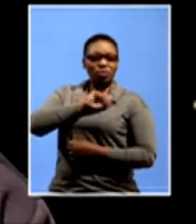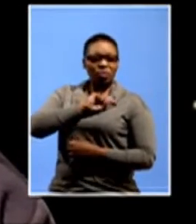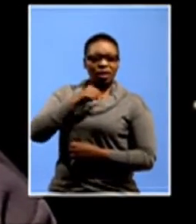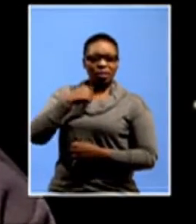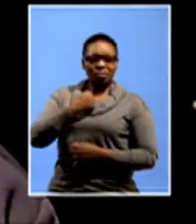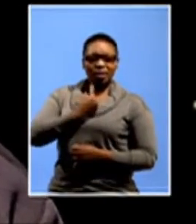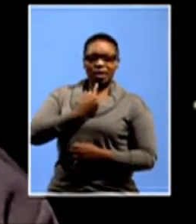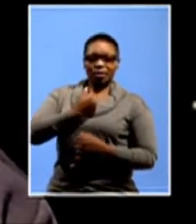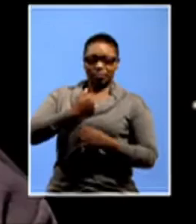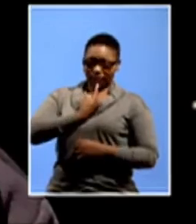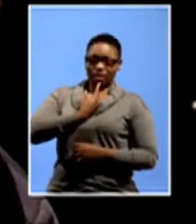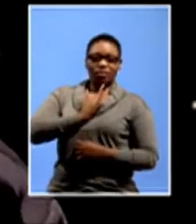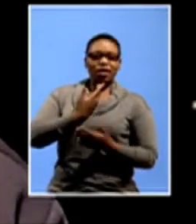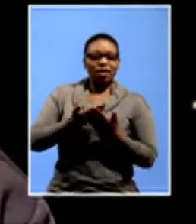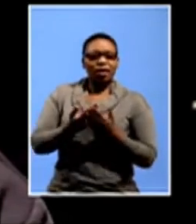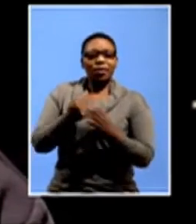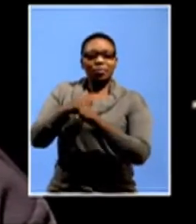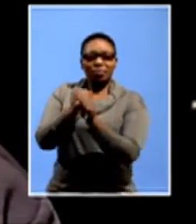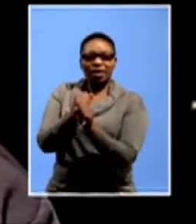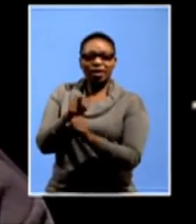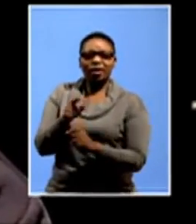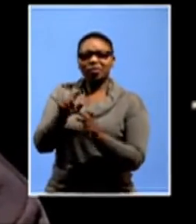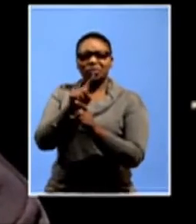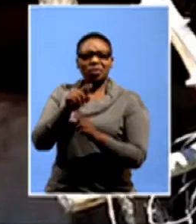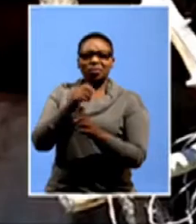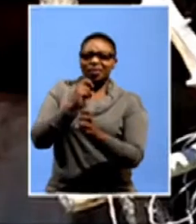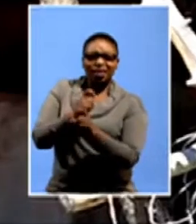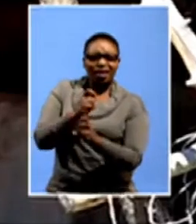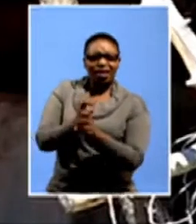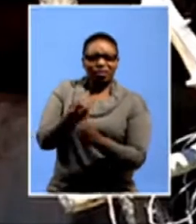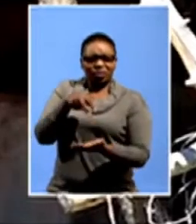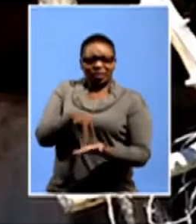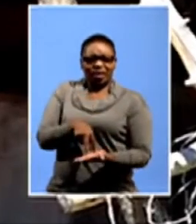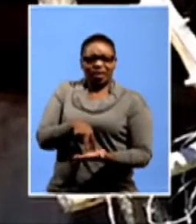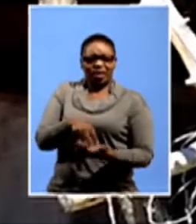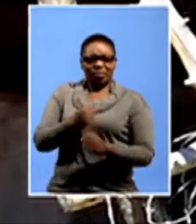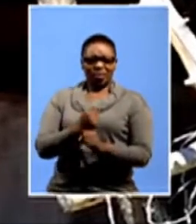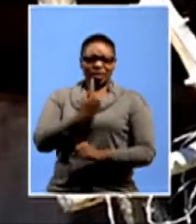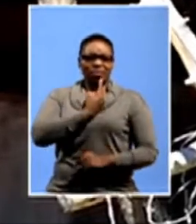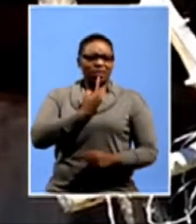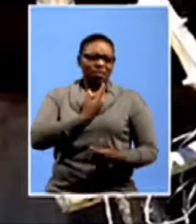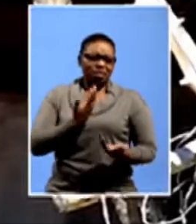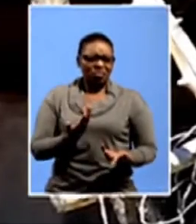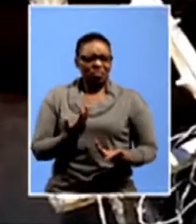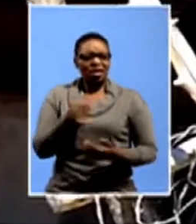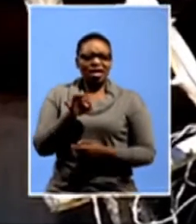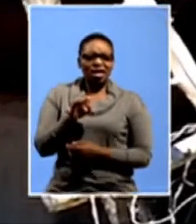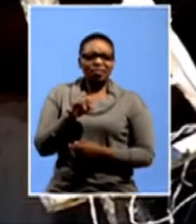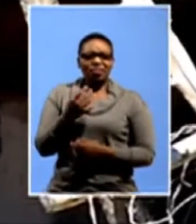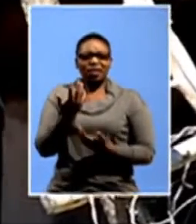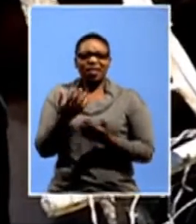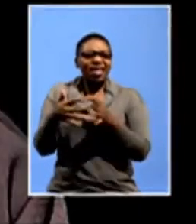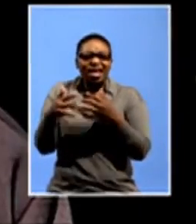mijne. Want ik maak hem, want ik uit mezelf, iemand ziet me net dat je hangt of je staat daar, ik het